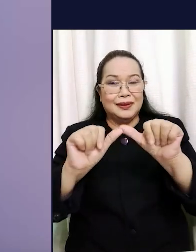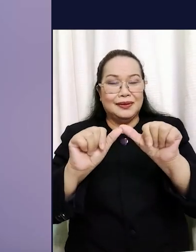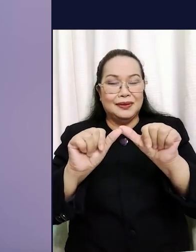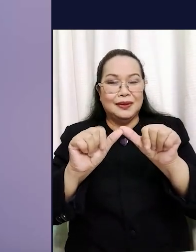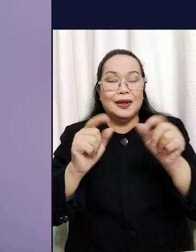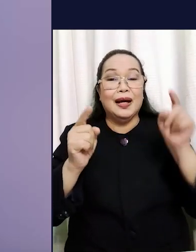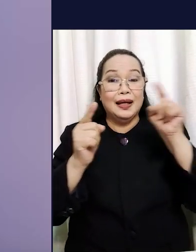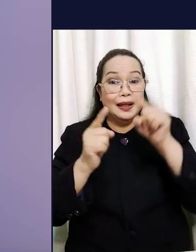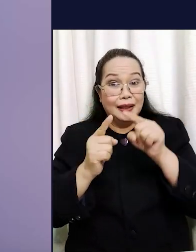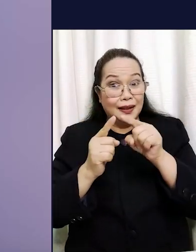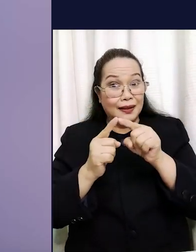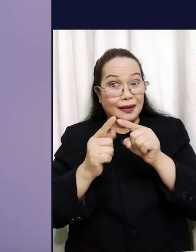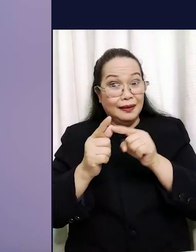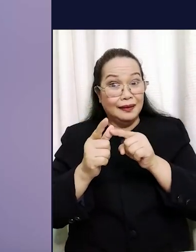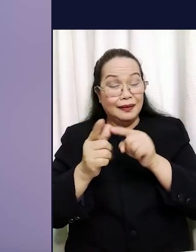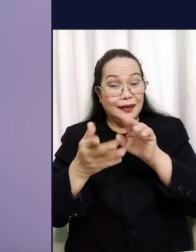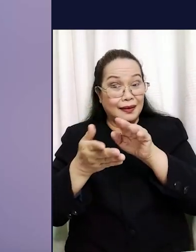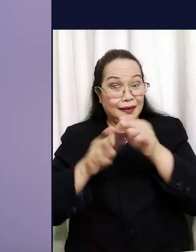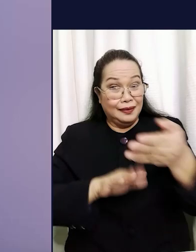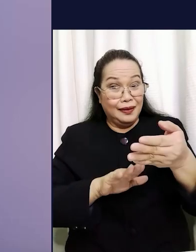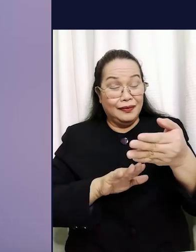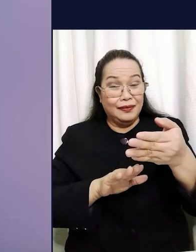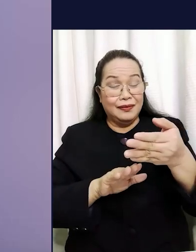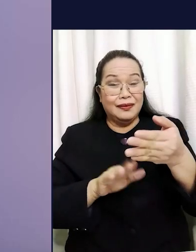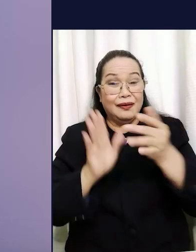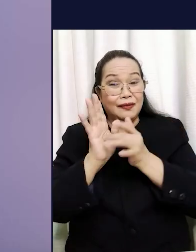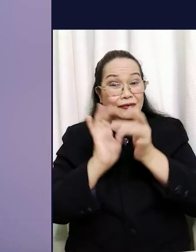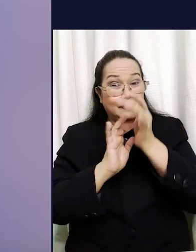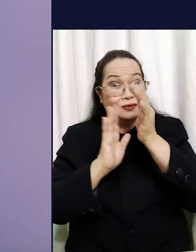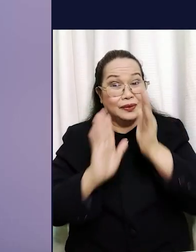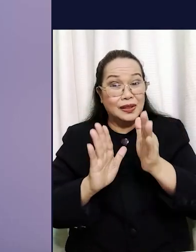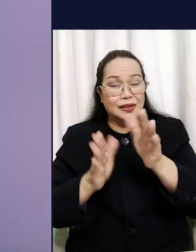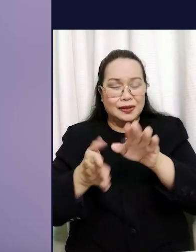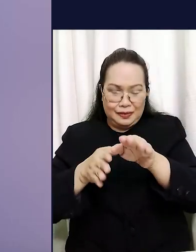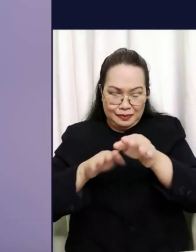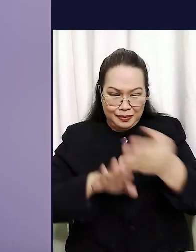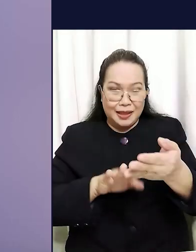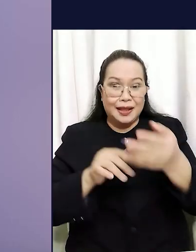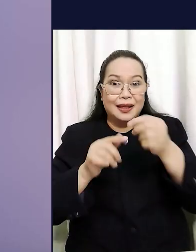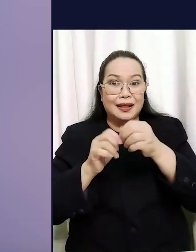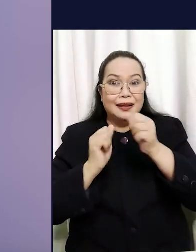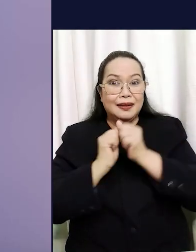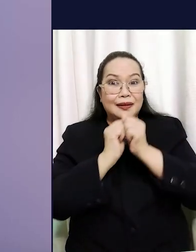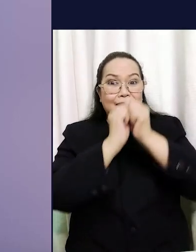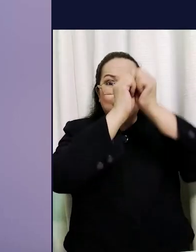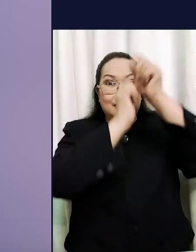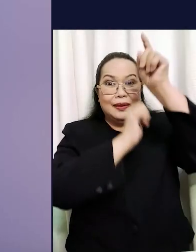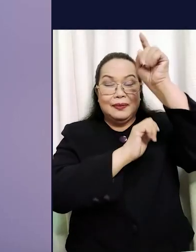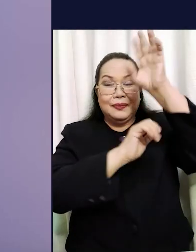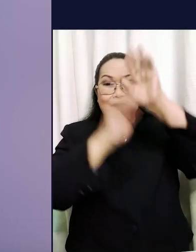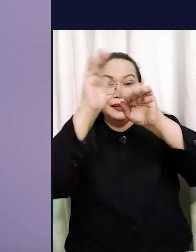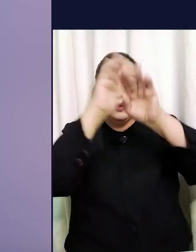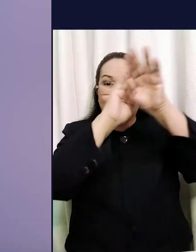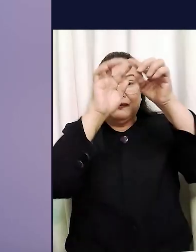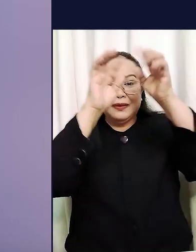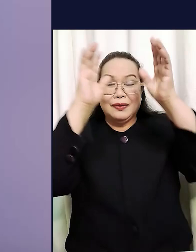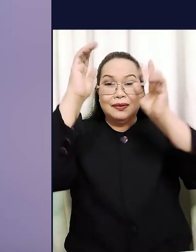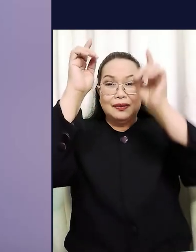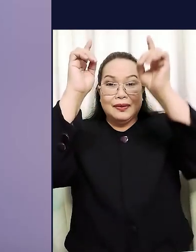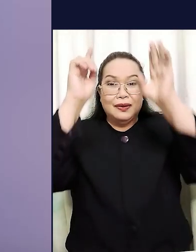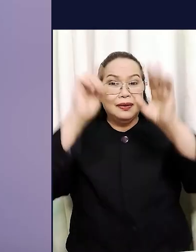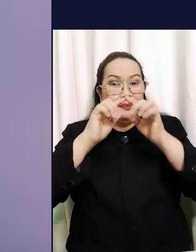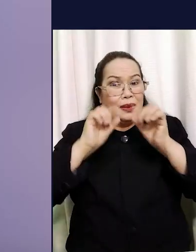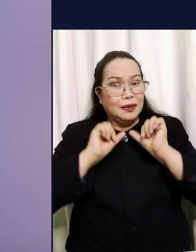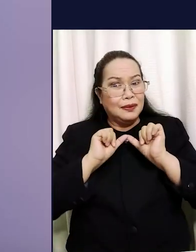ng apostolic age, natapos na din po yung, pero nagpapatuloy pa rin po ito. And then, yung death of the believer, namatay